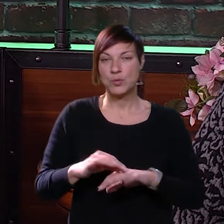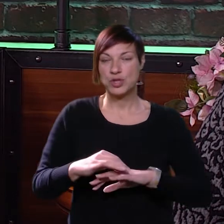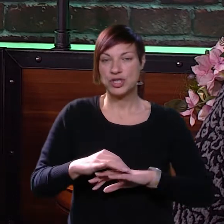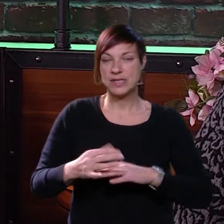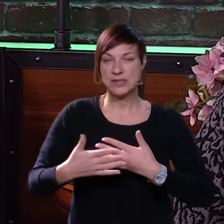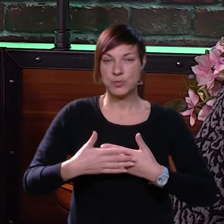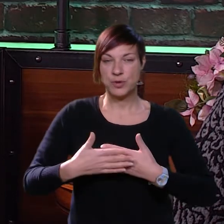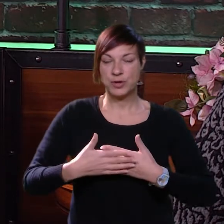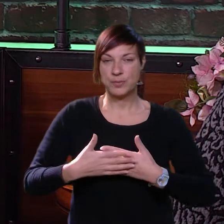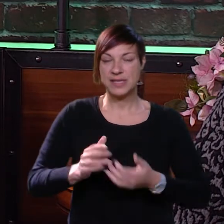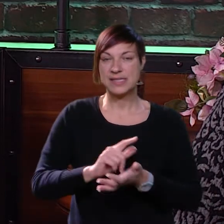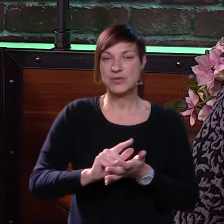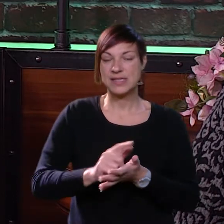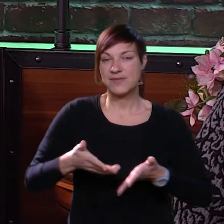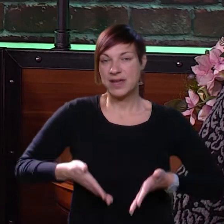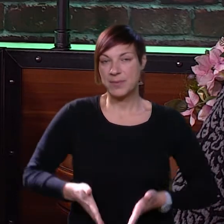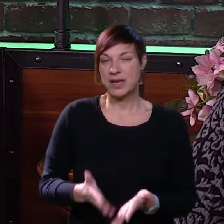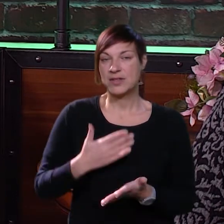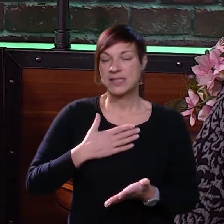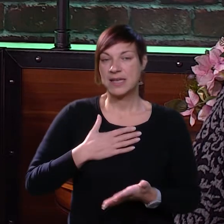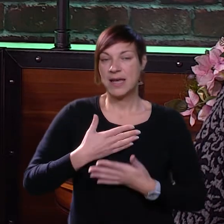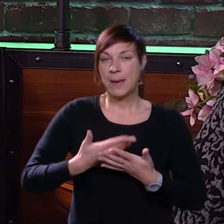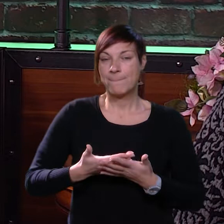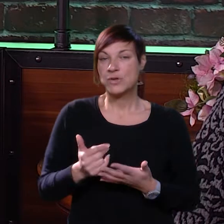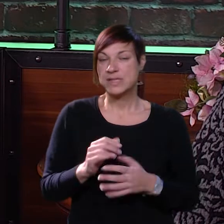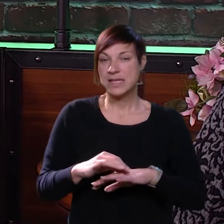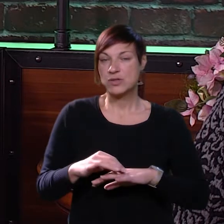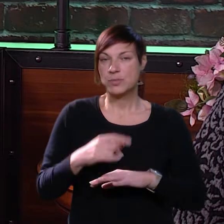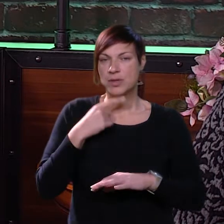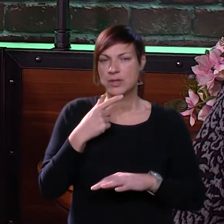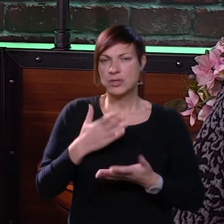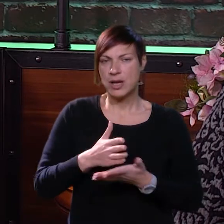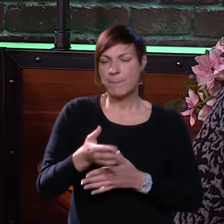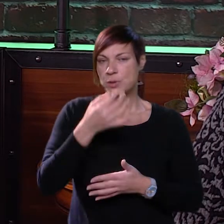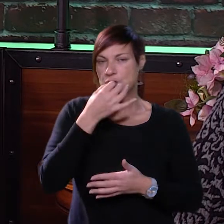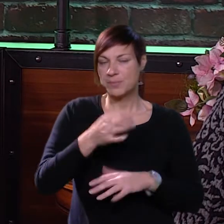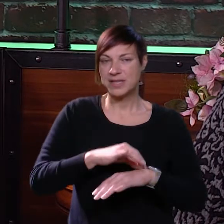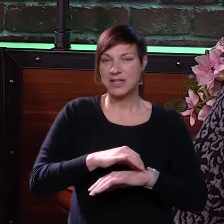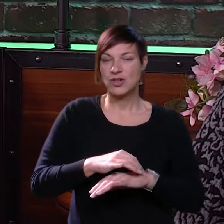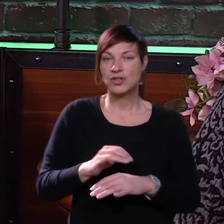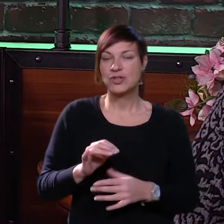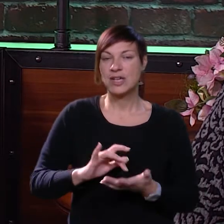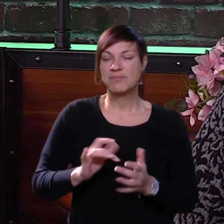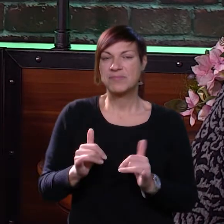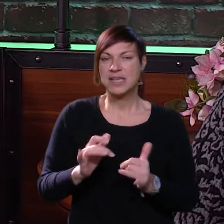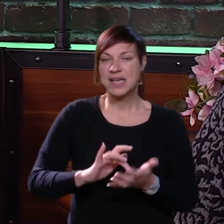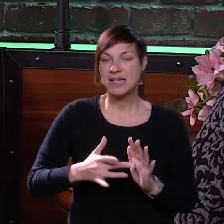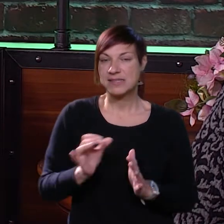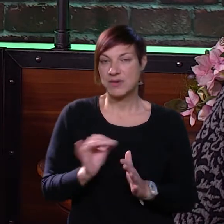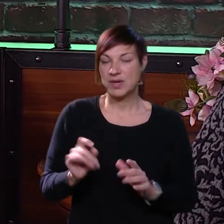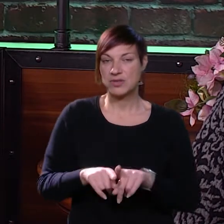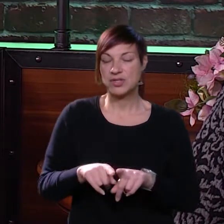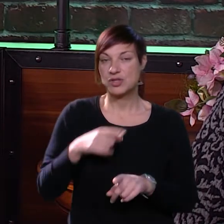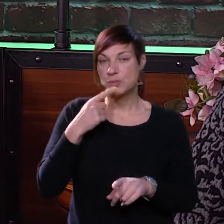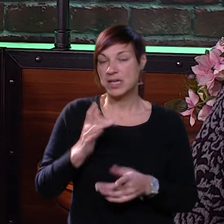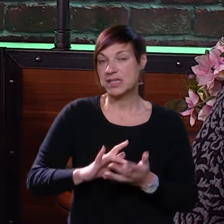da suprug prisustvuje za vrijeme poroda. Onda sam ja poslije čak i suprugu koja je došla rekla, pođi pitaj doktora je li sve u redu. I